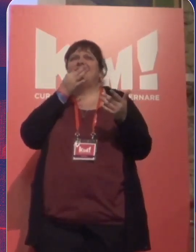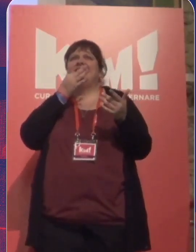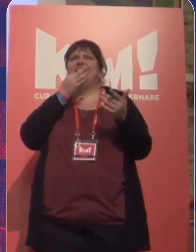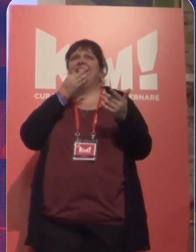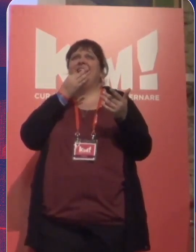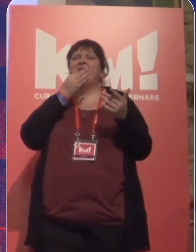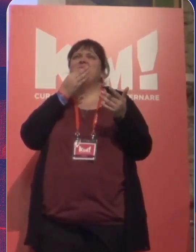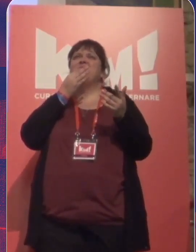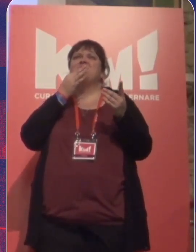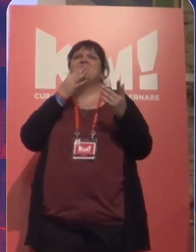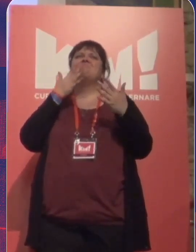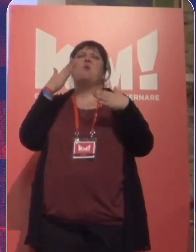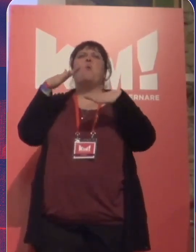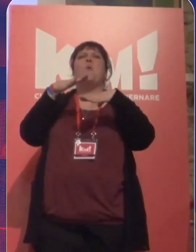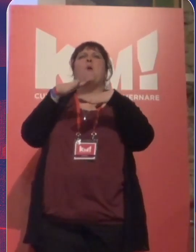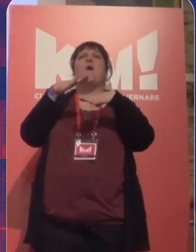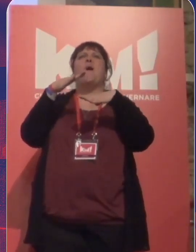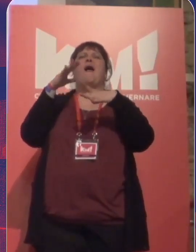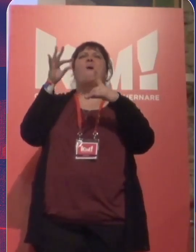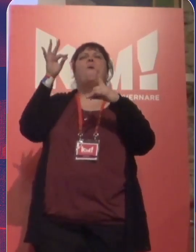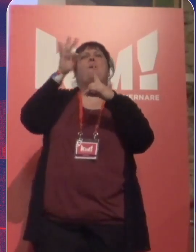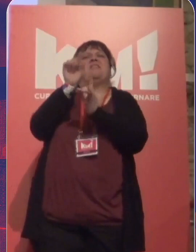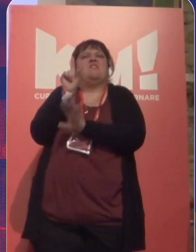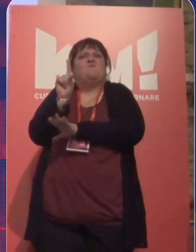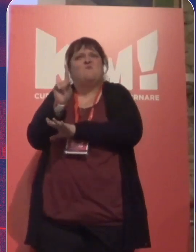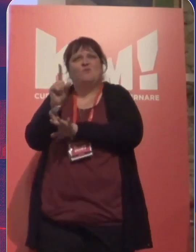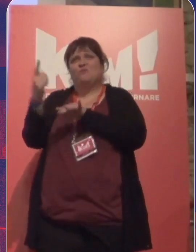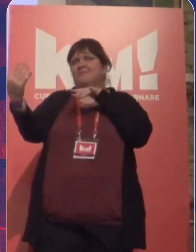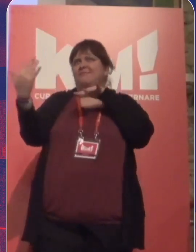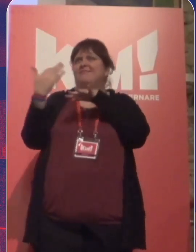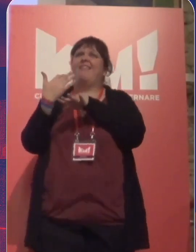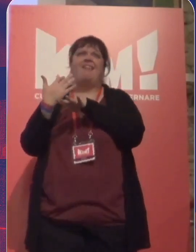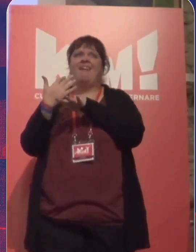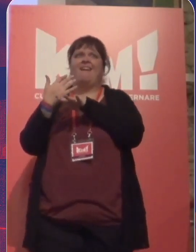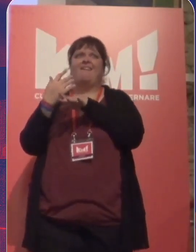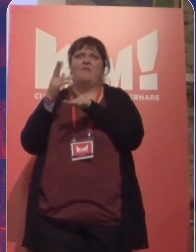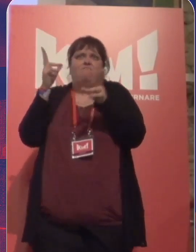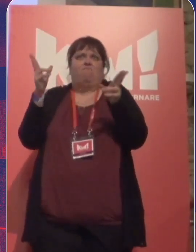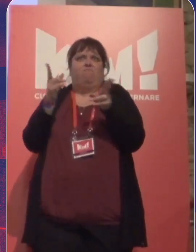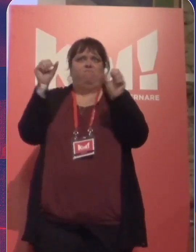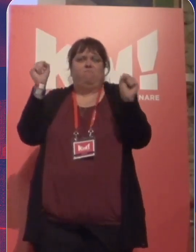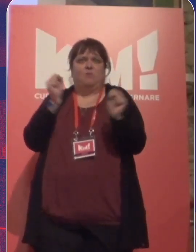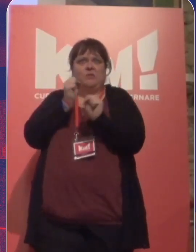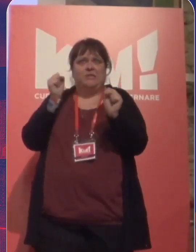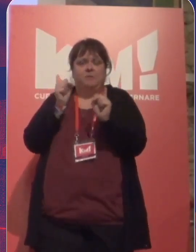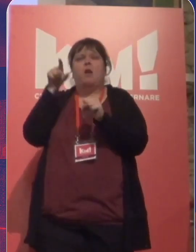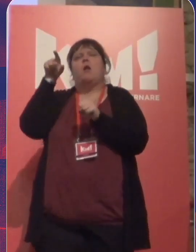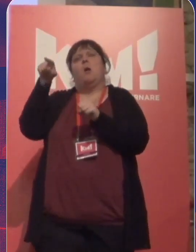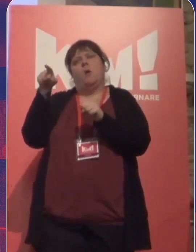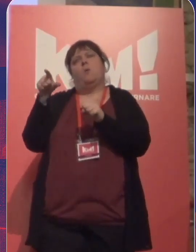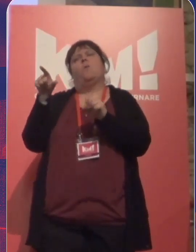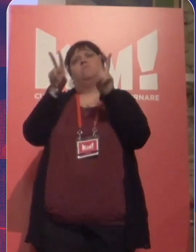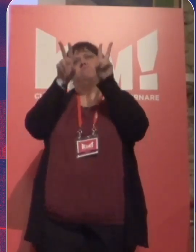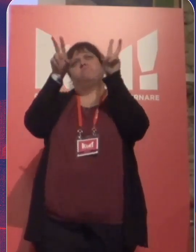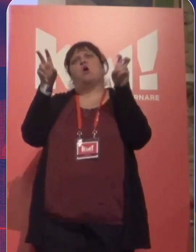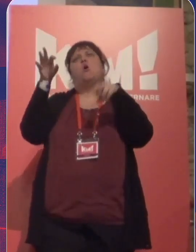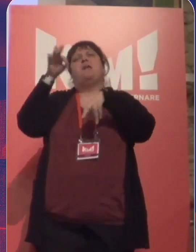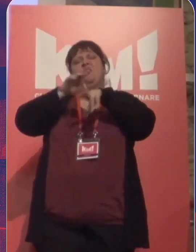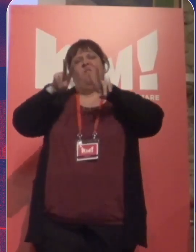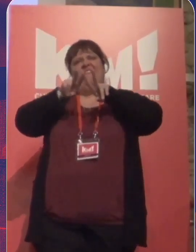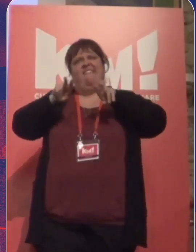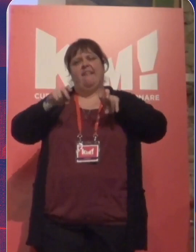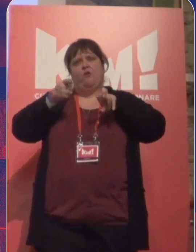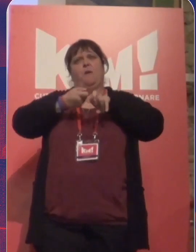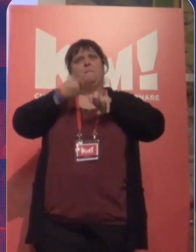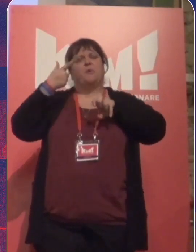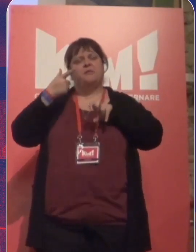confine che quella del transito questo un grande capitolo clinico che noi dovremmo trattare poi c'è un secondo ancora più più importante